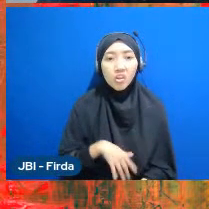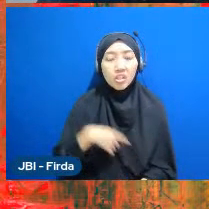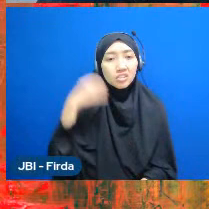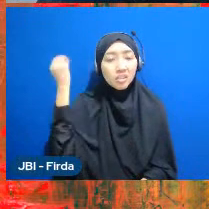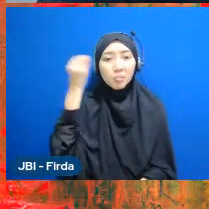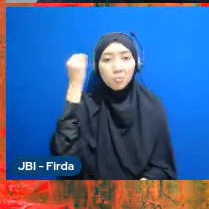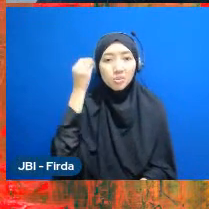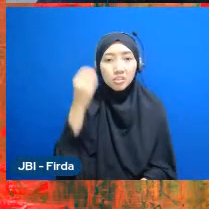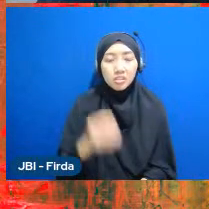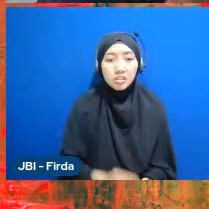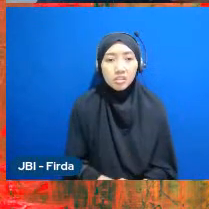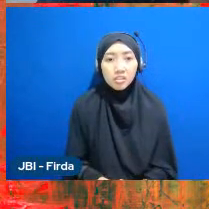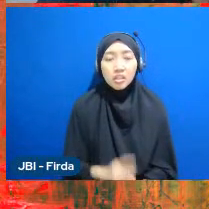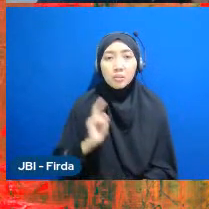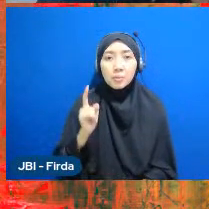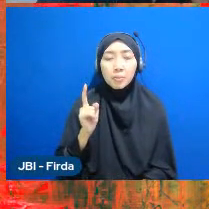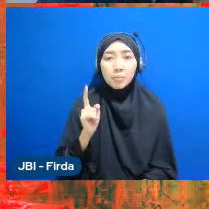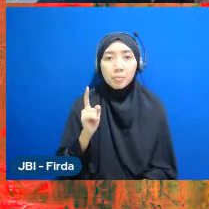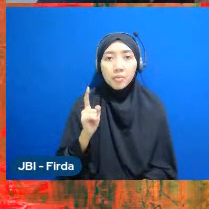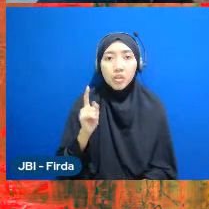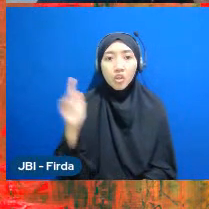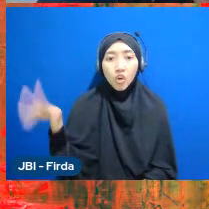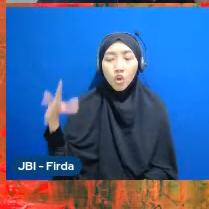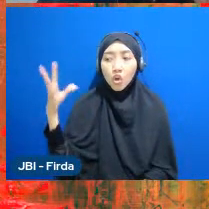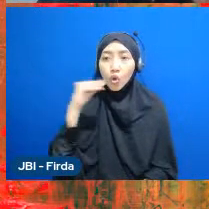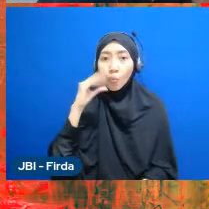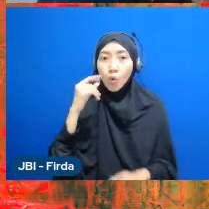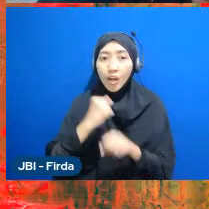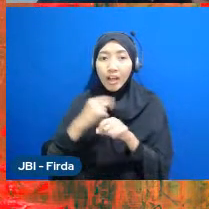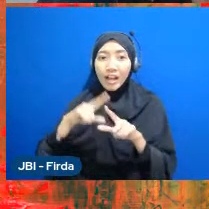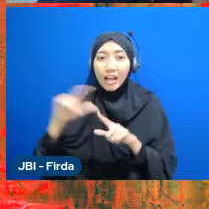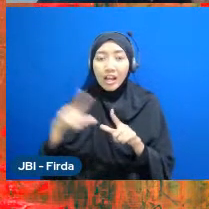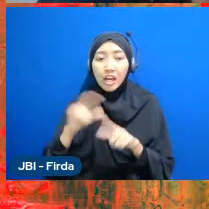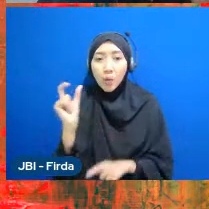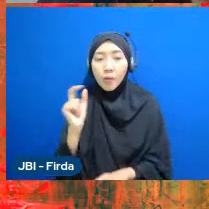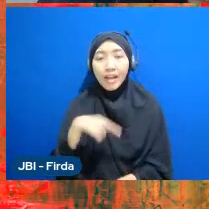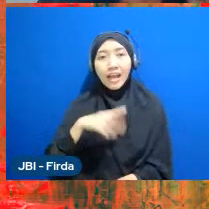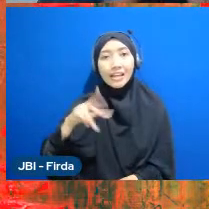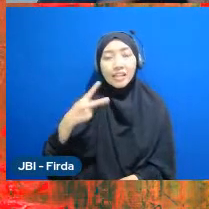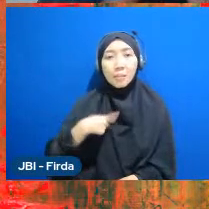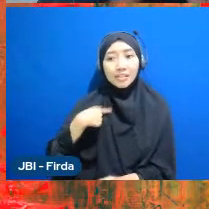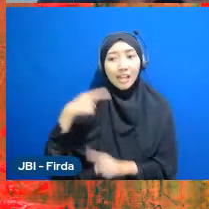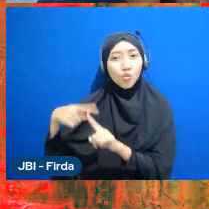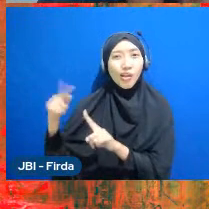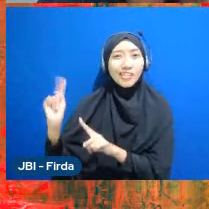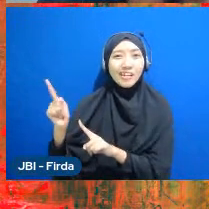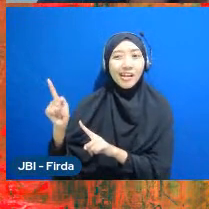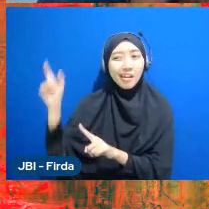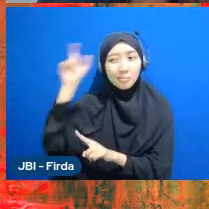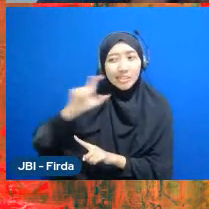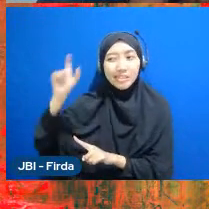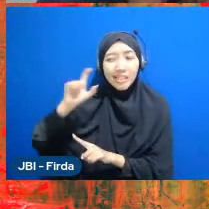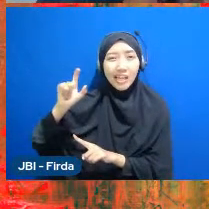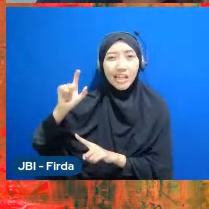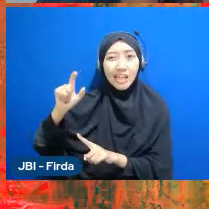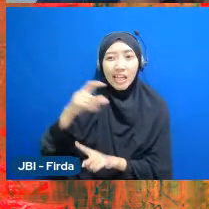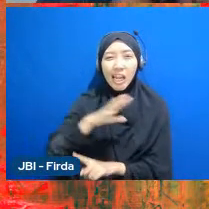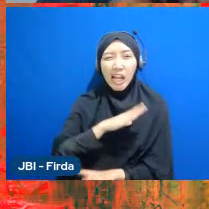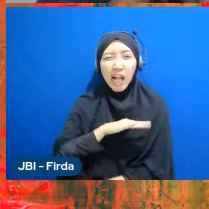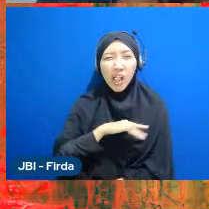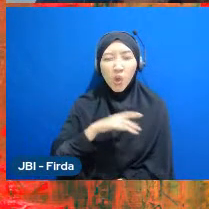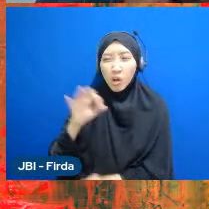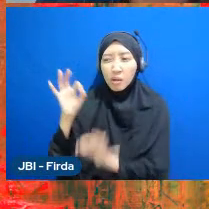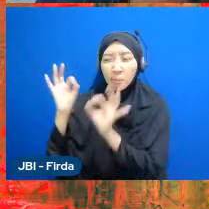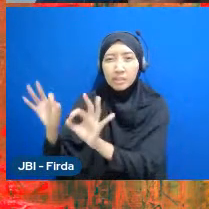sebenarnya. Karena apa? Karena kalau dia ngomong galau, maka saya punya PR. PR saya adalah mencari si galau ini tuh